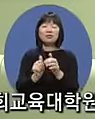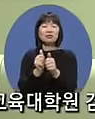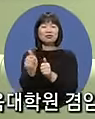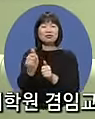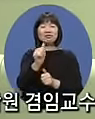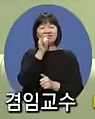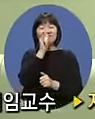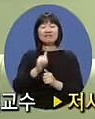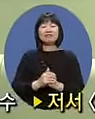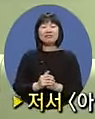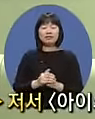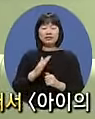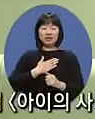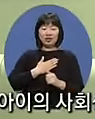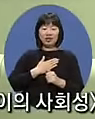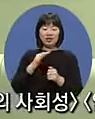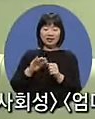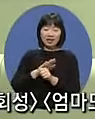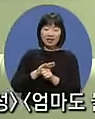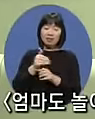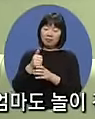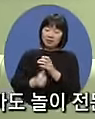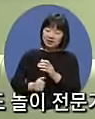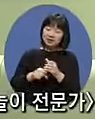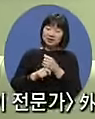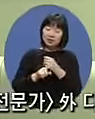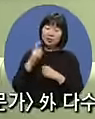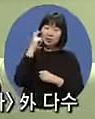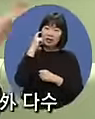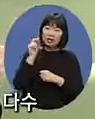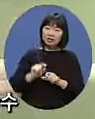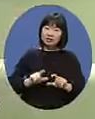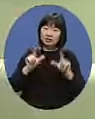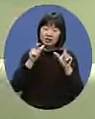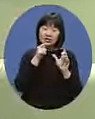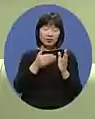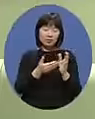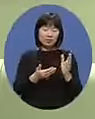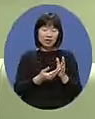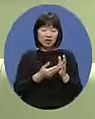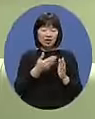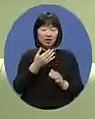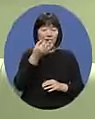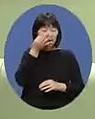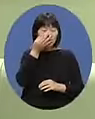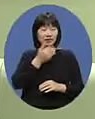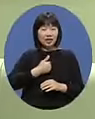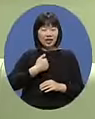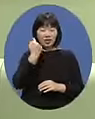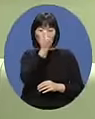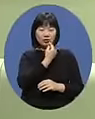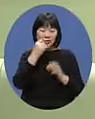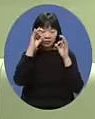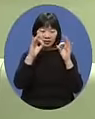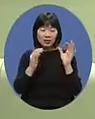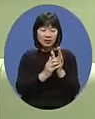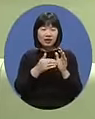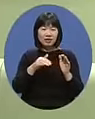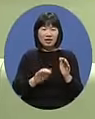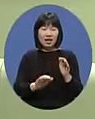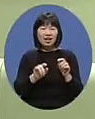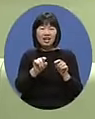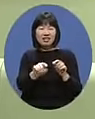감사합니다. 네. 근데 이제 자기하고 사랑에 왜 빠지게 됐냐면 이제 어느 날 호숫가에 이렇게 비친 자기 얼굴을 봤는데 그때 이제 짓궂은